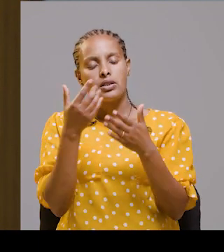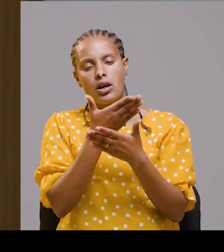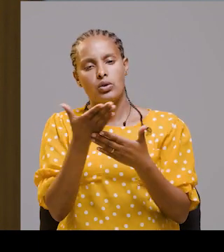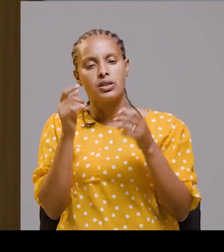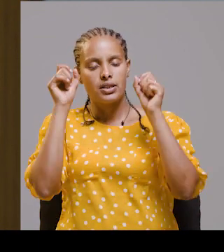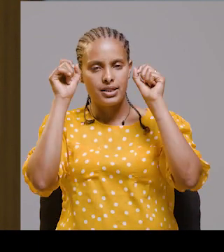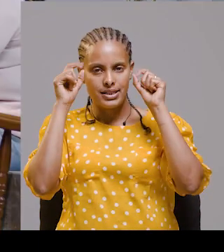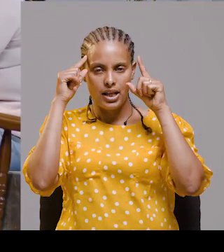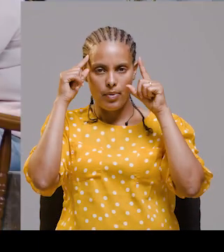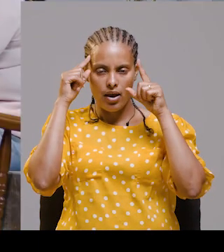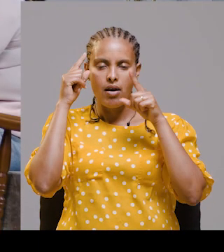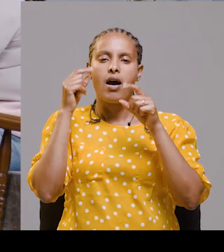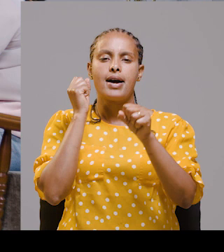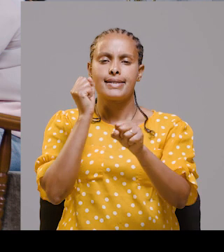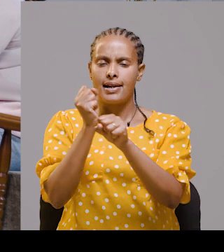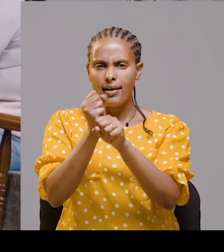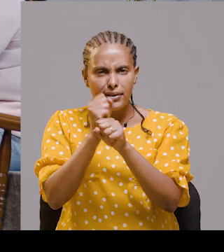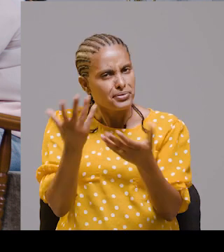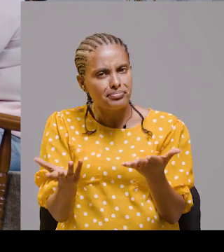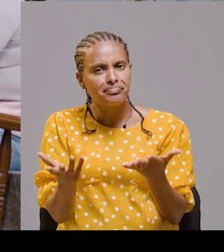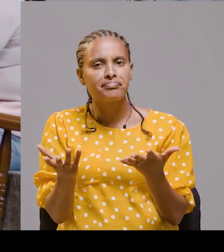ነገሮች ግንዛቤ ውስጥ ከተው አሰራራቸውን